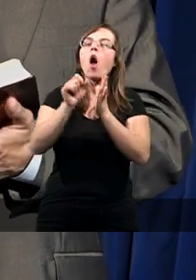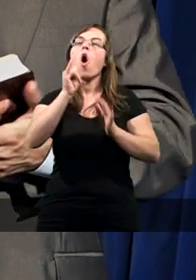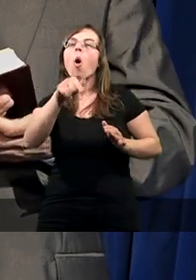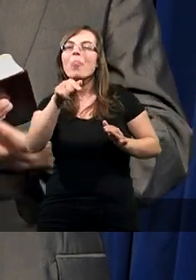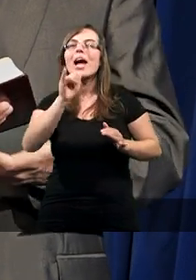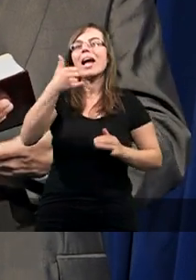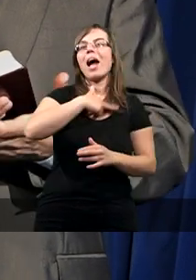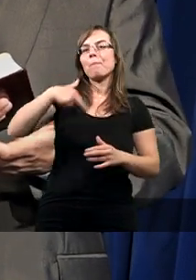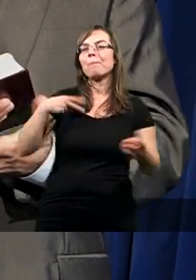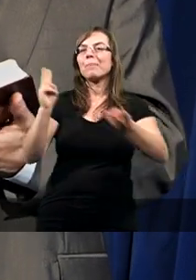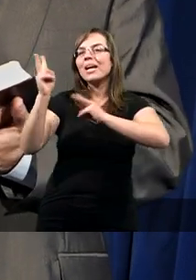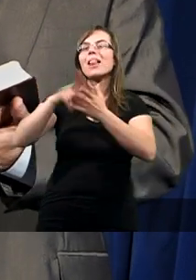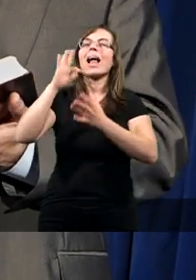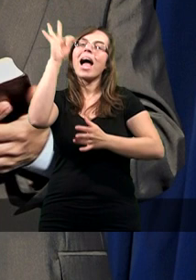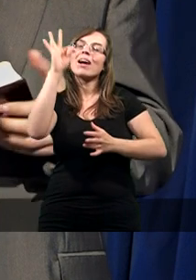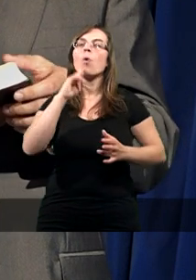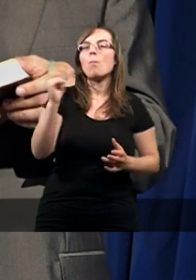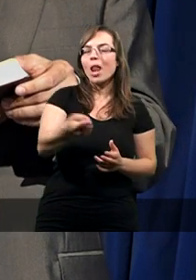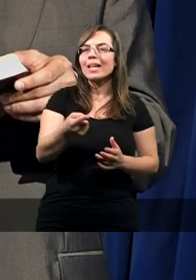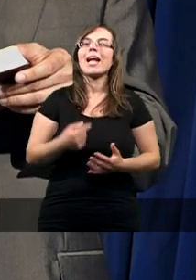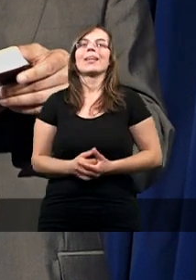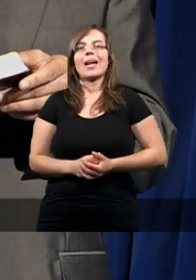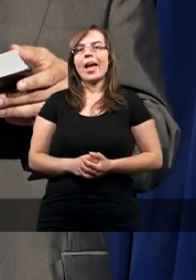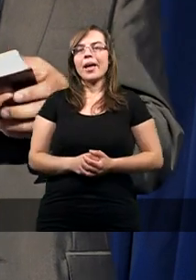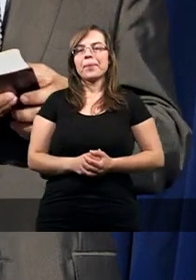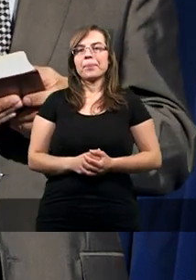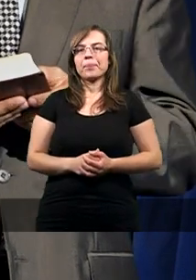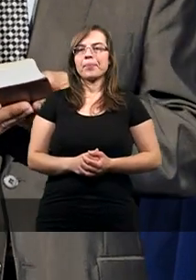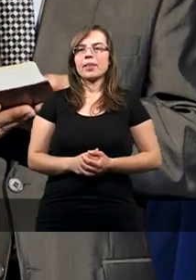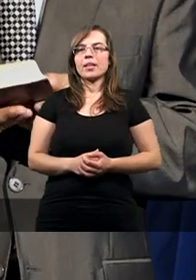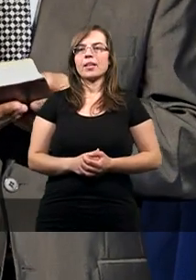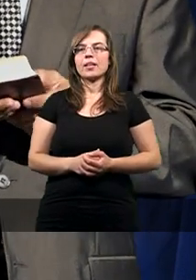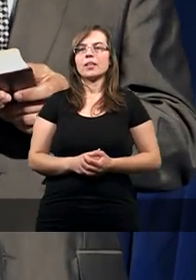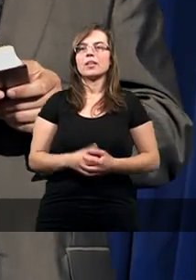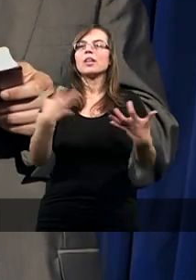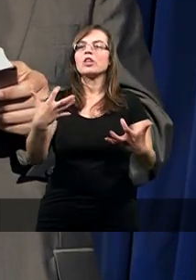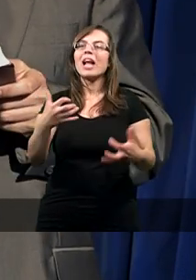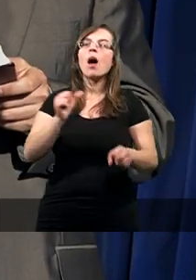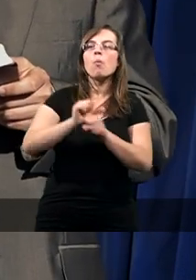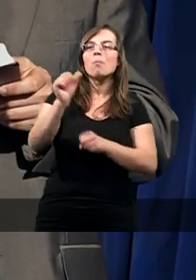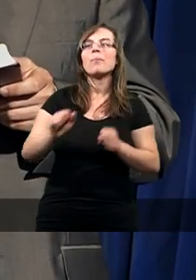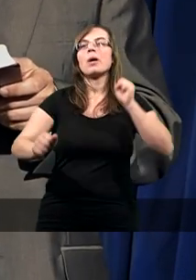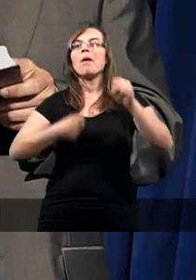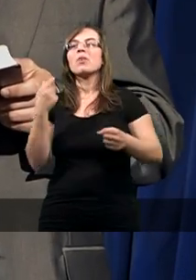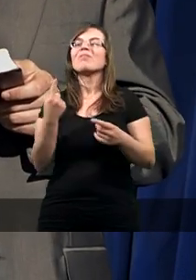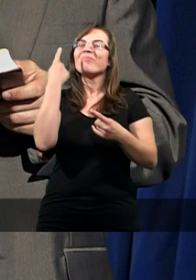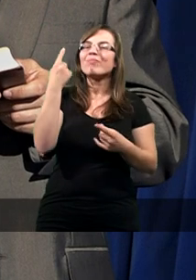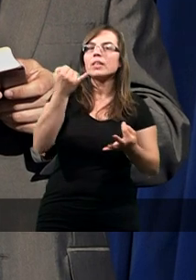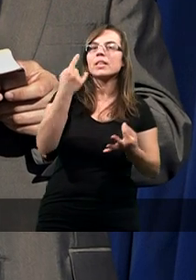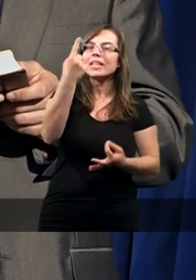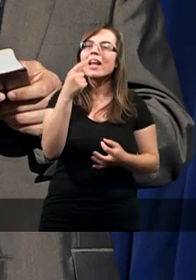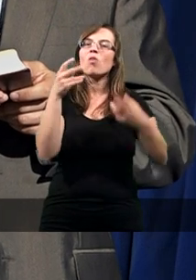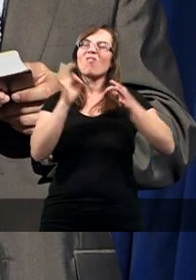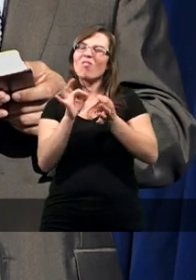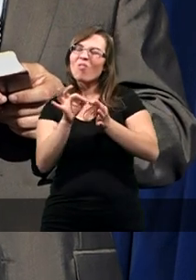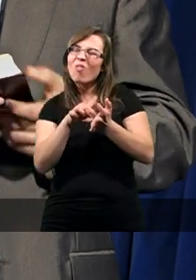my zareagujemy na jego pojawienie się. I'd like us to look at one particular story this morning. Chciałbym dzisiaj spojrzeć na jedną